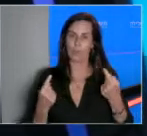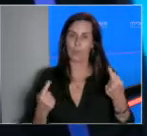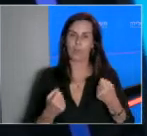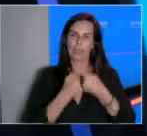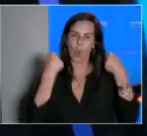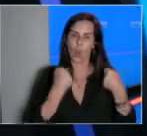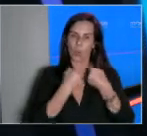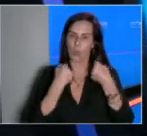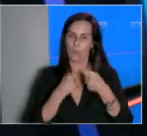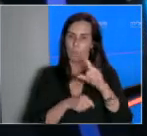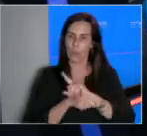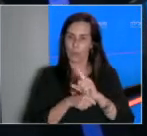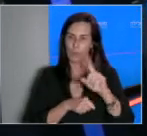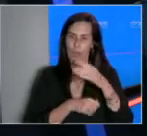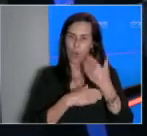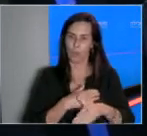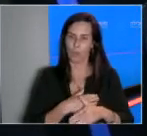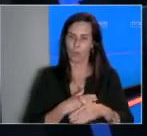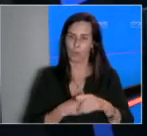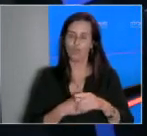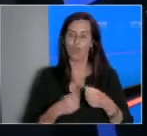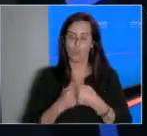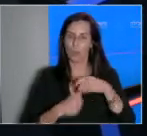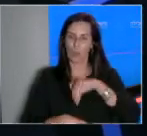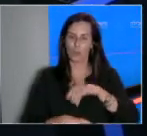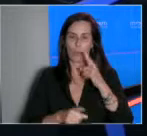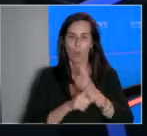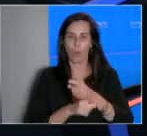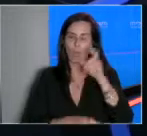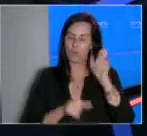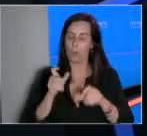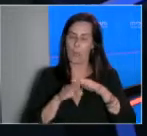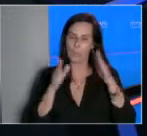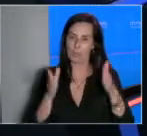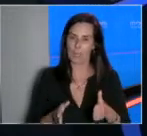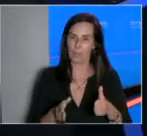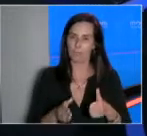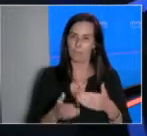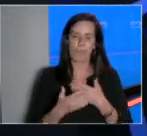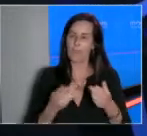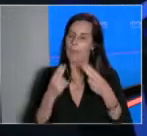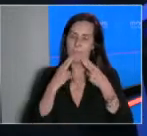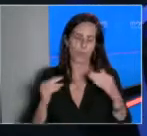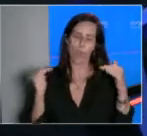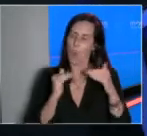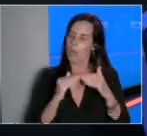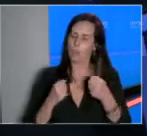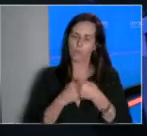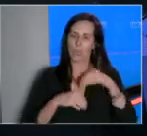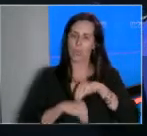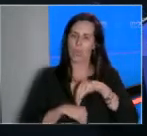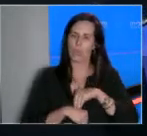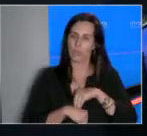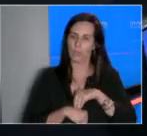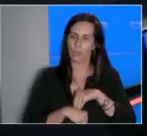התקלויות מהתקופה האחרונה של מתמודדי נפש מול גורמים ממסדיים. אין מענה הולם למתמודדי